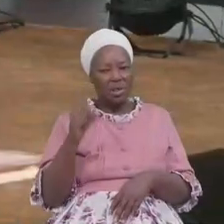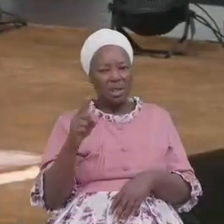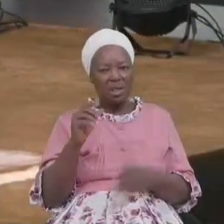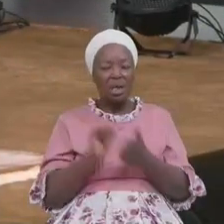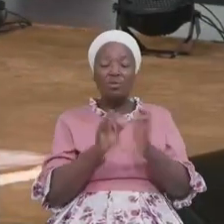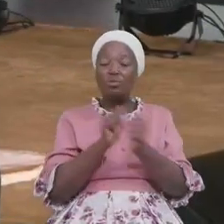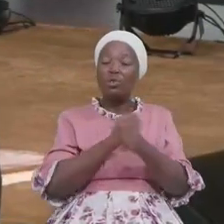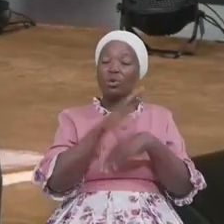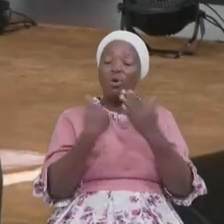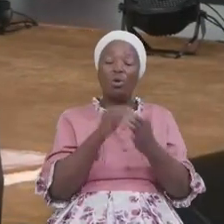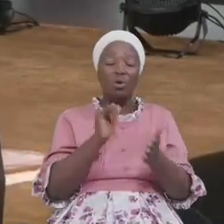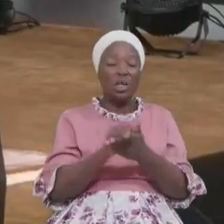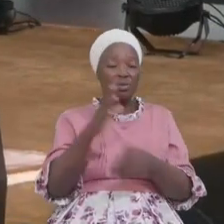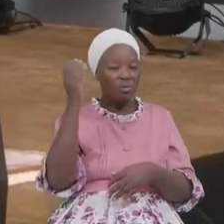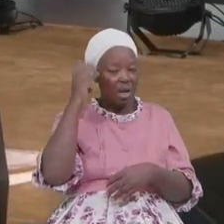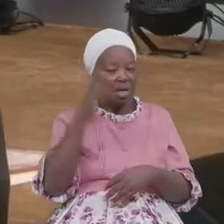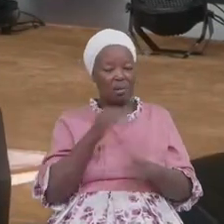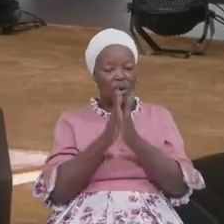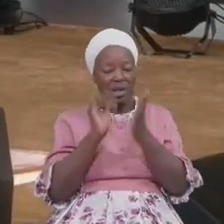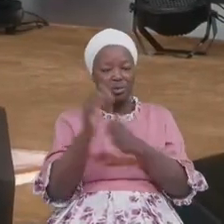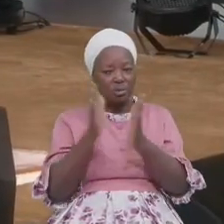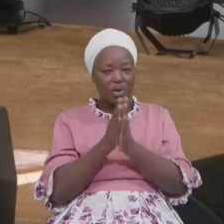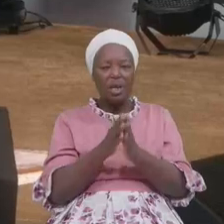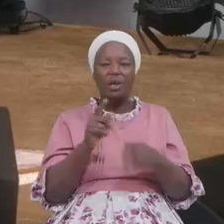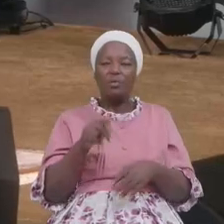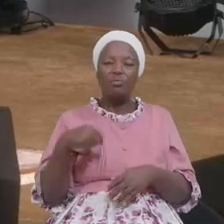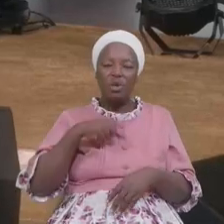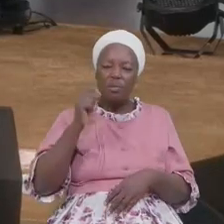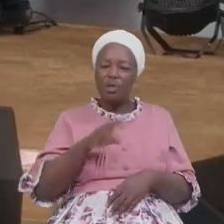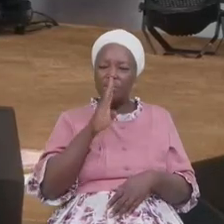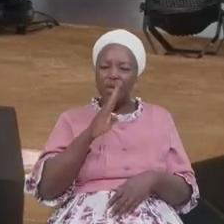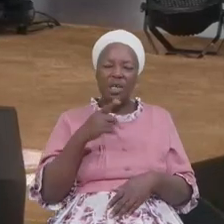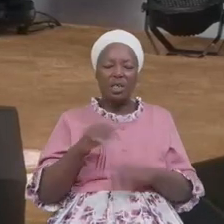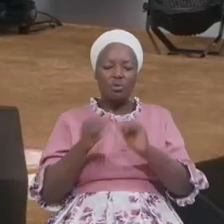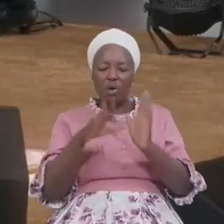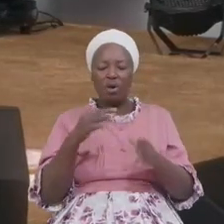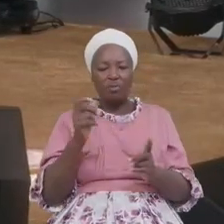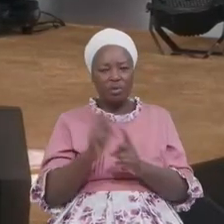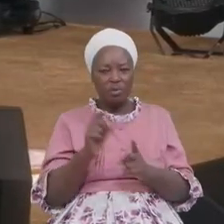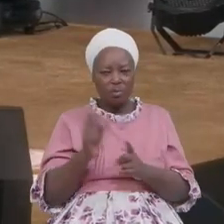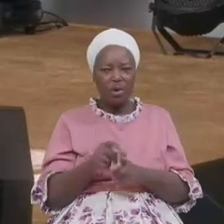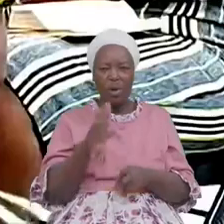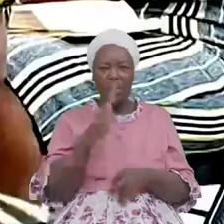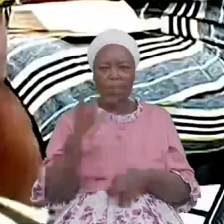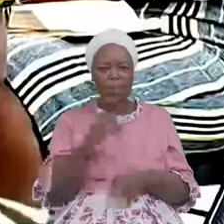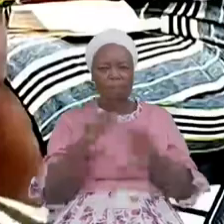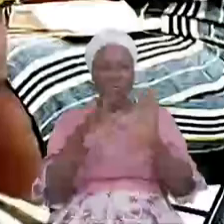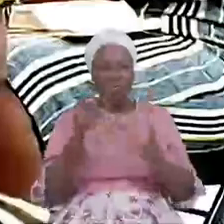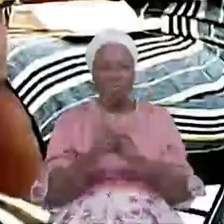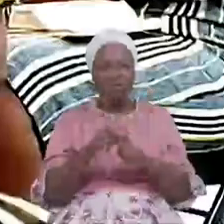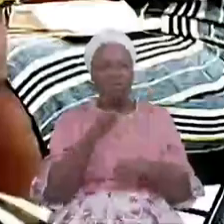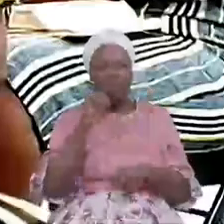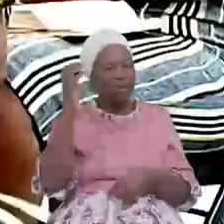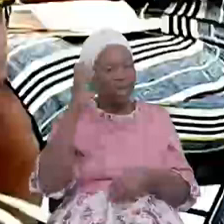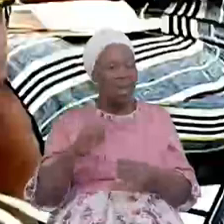la prière que nous avons faite, nous devons être pratiquants de la parole. Mettez en pratique la parole et ne vous bornez pas à l'écouter en vous